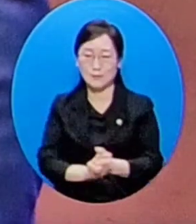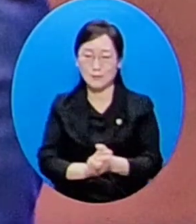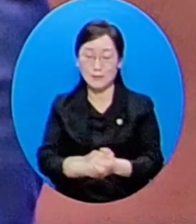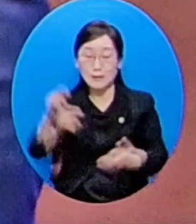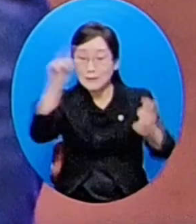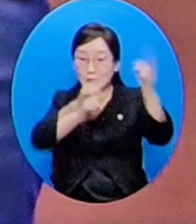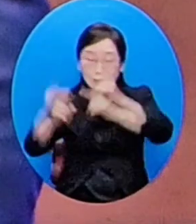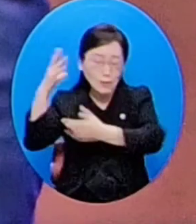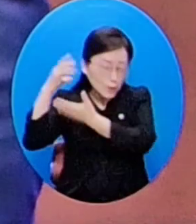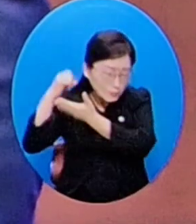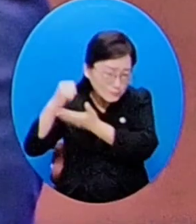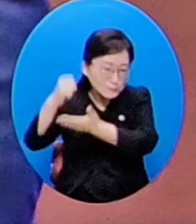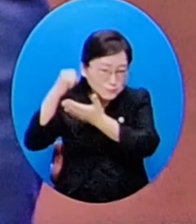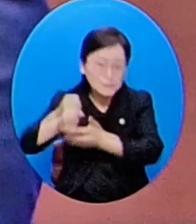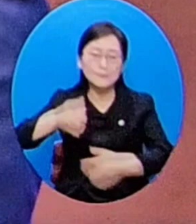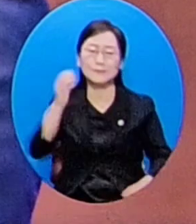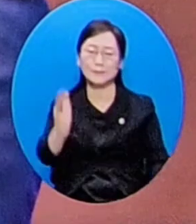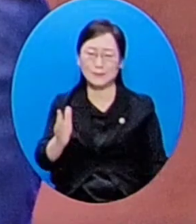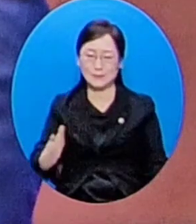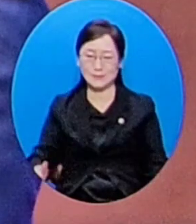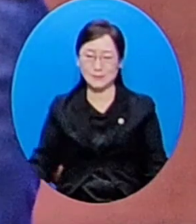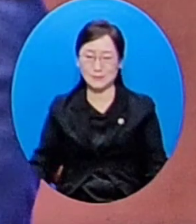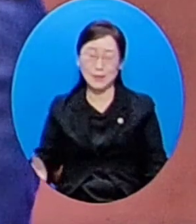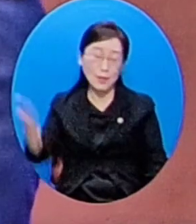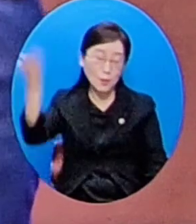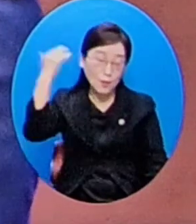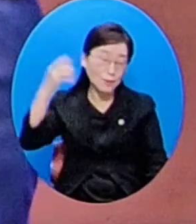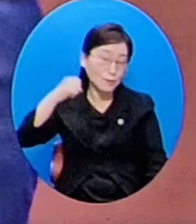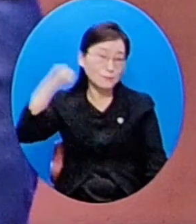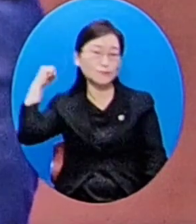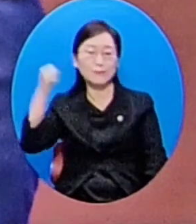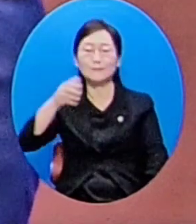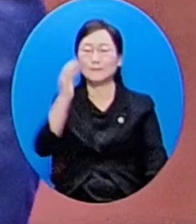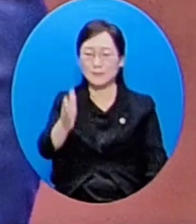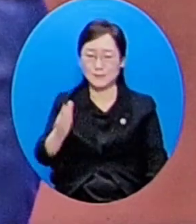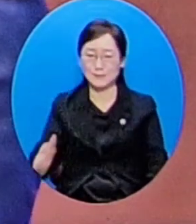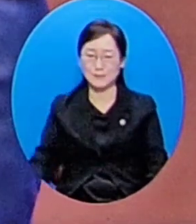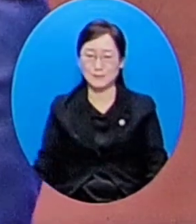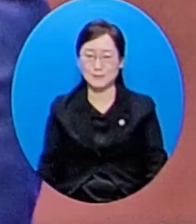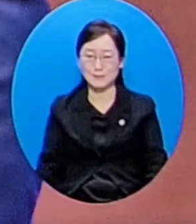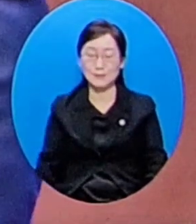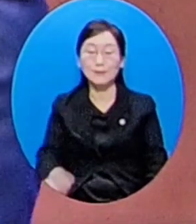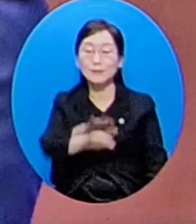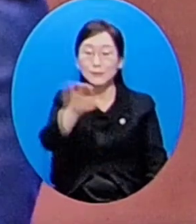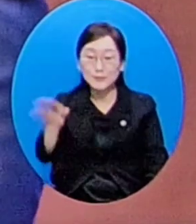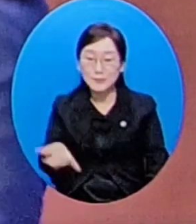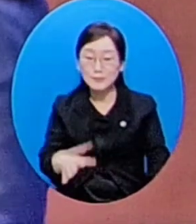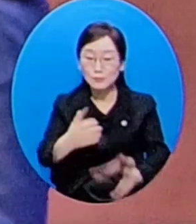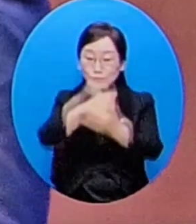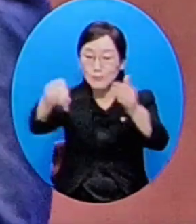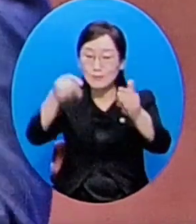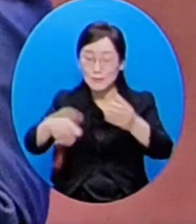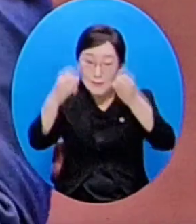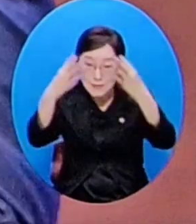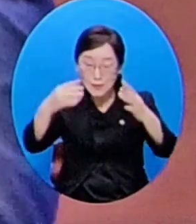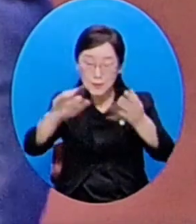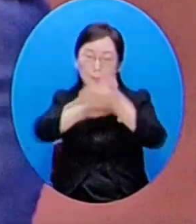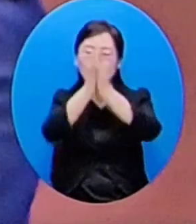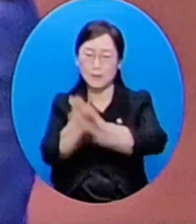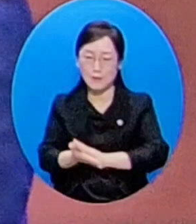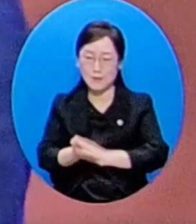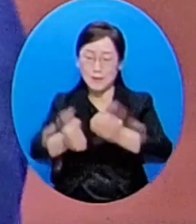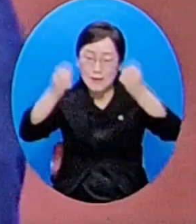상처에 붙잡아 살면 안 됩니다. 과거에 붙잡아 살면 안 됩니다. 우리는 주님 안에서 새롭게 변화된